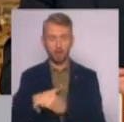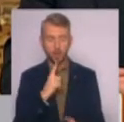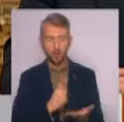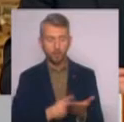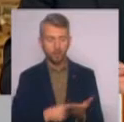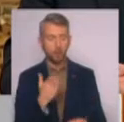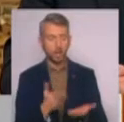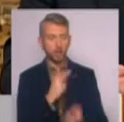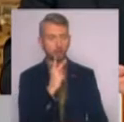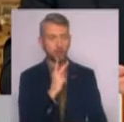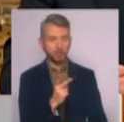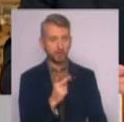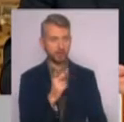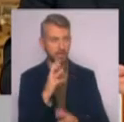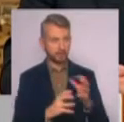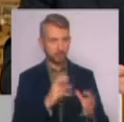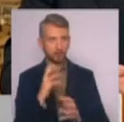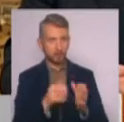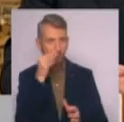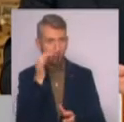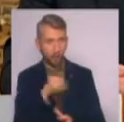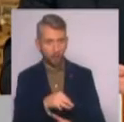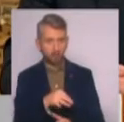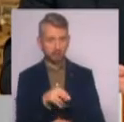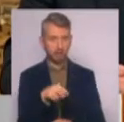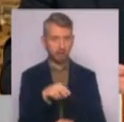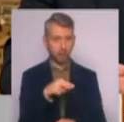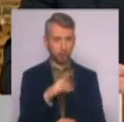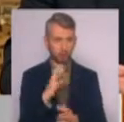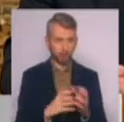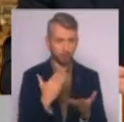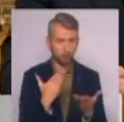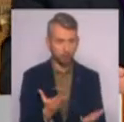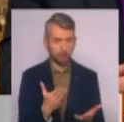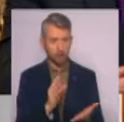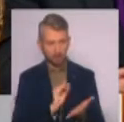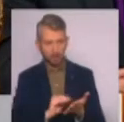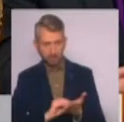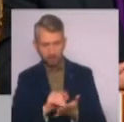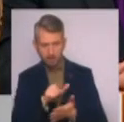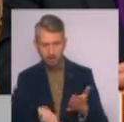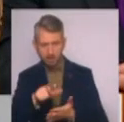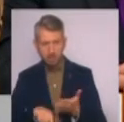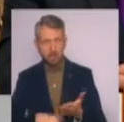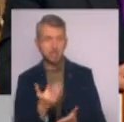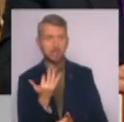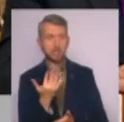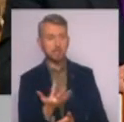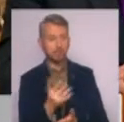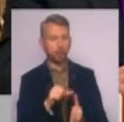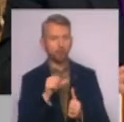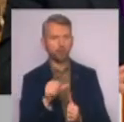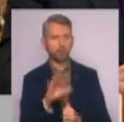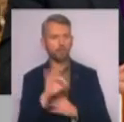подивитися світовий досвід, світову літературу, світову юриспруденцію, так скільки, особливо